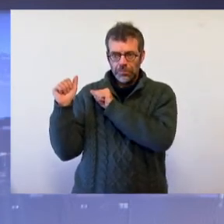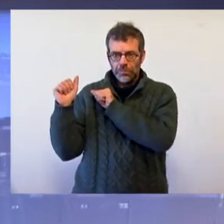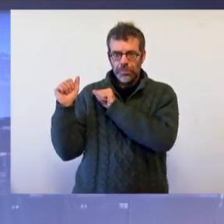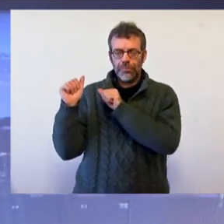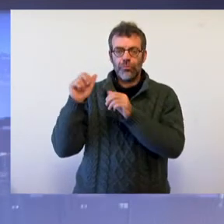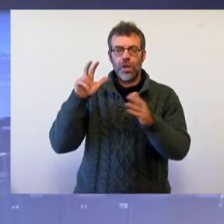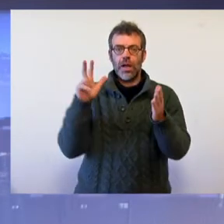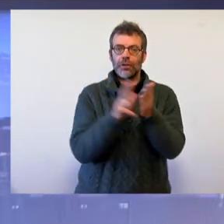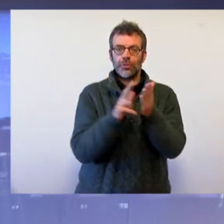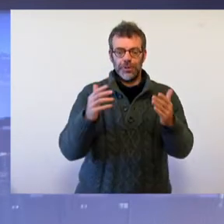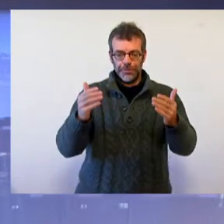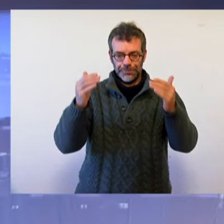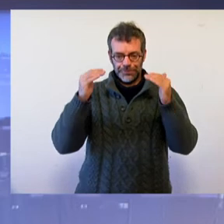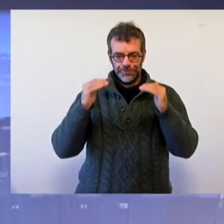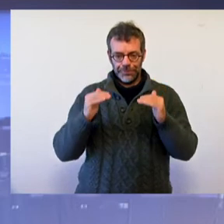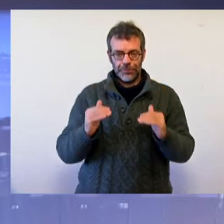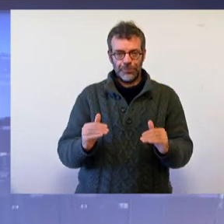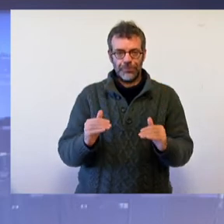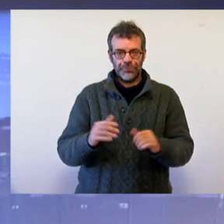Adopté.